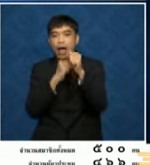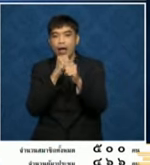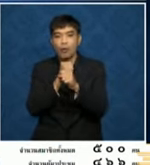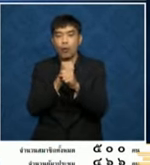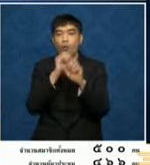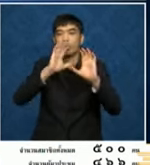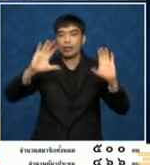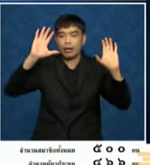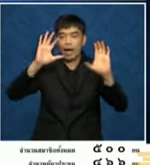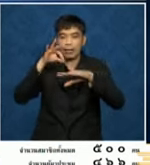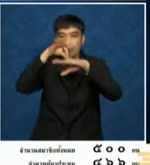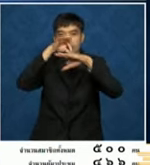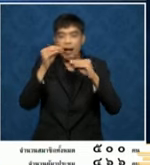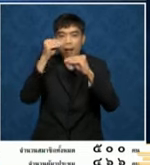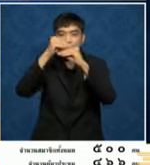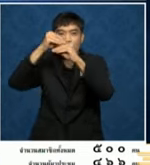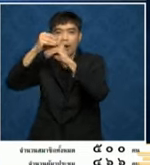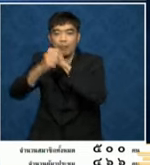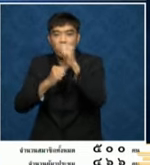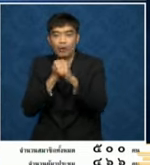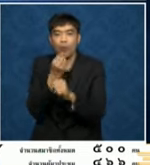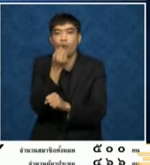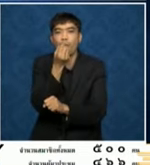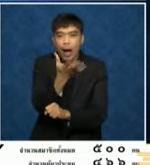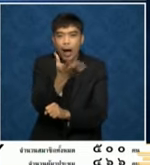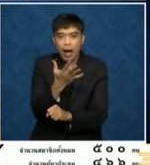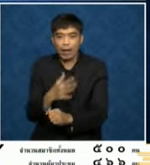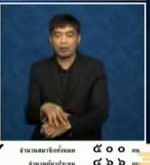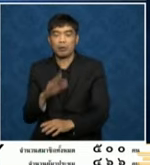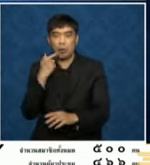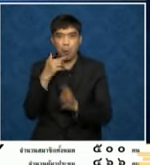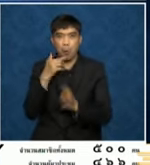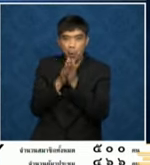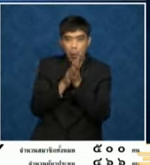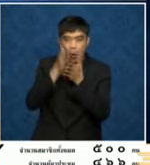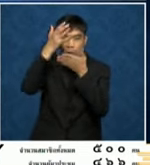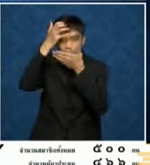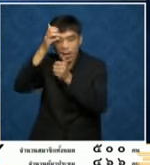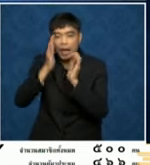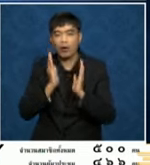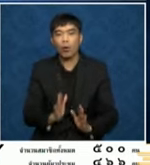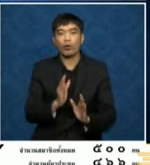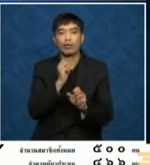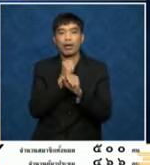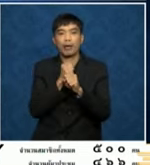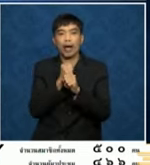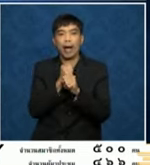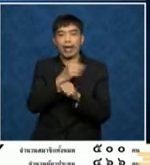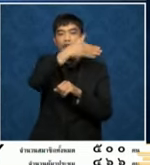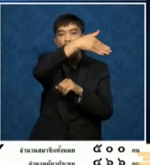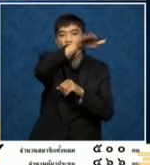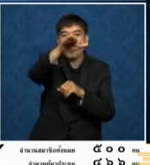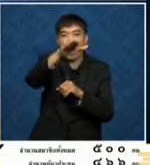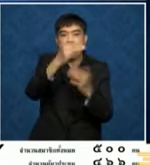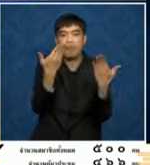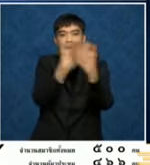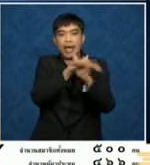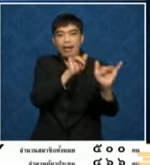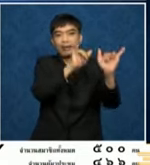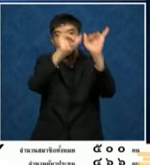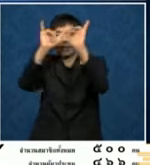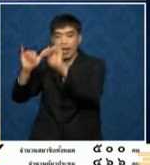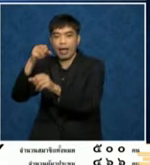ให้มีมากกว่าการปฏิบัติงานในพื้นที่สิ่งเหล่านี้เป็นแรงจูงใจอย่างมากในการผลักดันให้เจ้าหน้าที่รัฐหลายๆคนเลือกมาทำงานในพื้นที่พิเศ